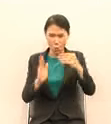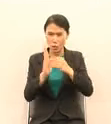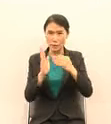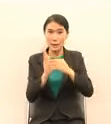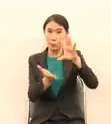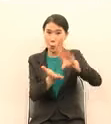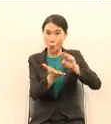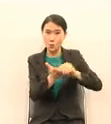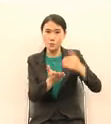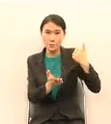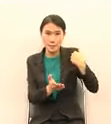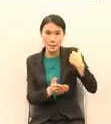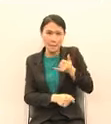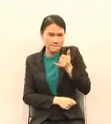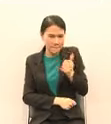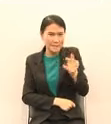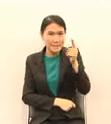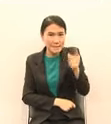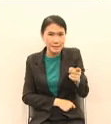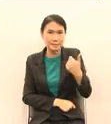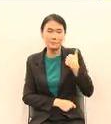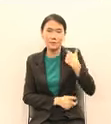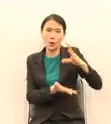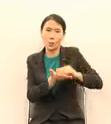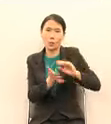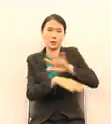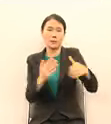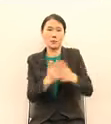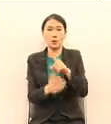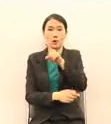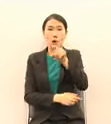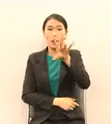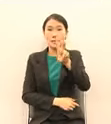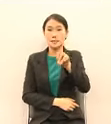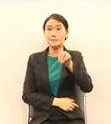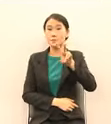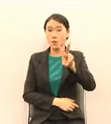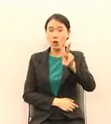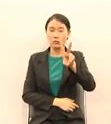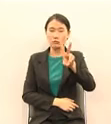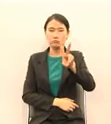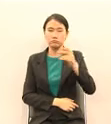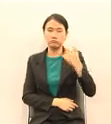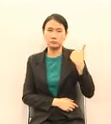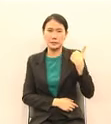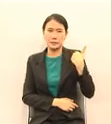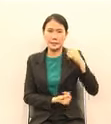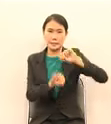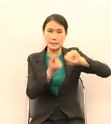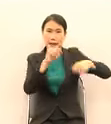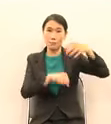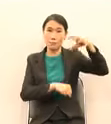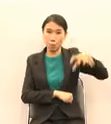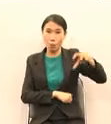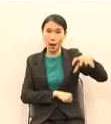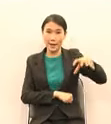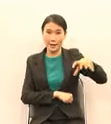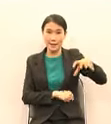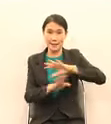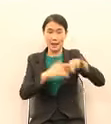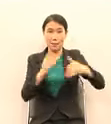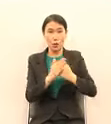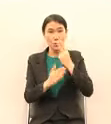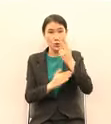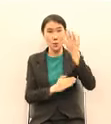ดูแล้วเนี่ยนะครับเรามีรายงาน172รายเพราะสนามมวยที่ผมแสดงการให้พวกเราได้เ